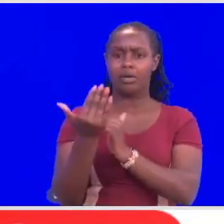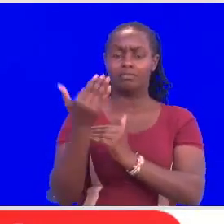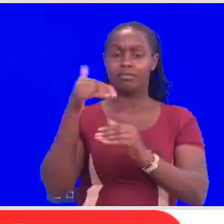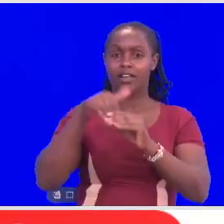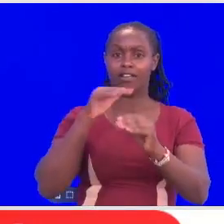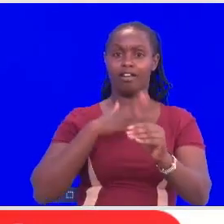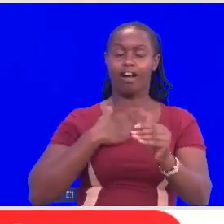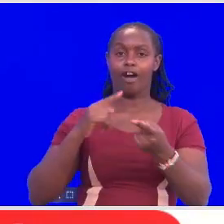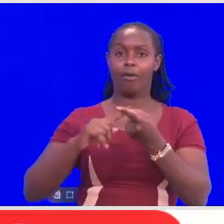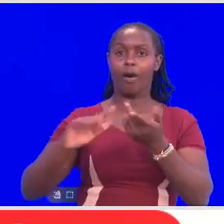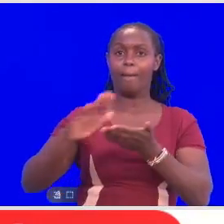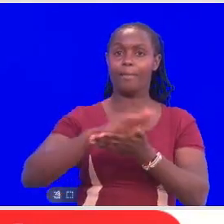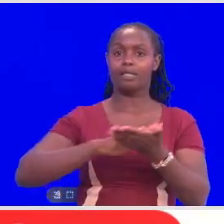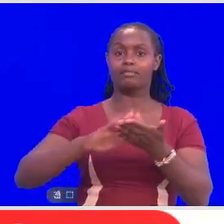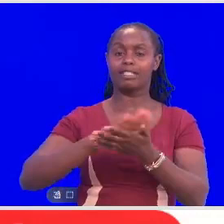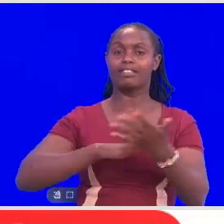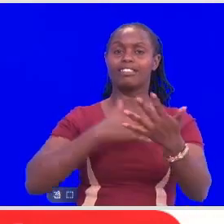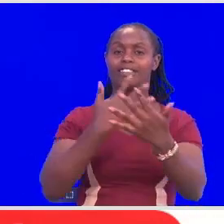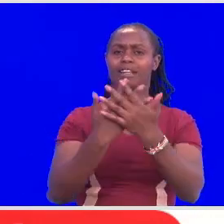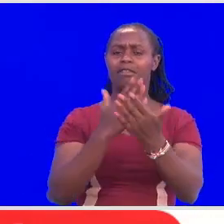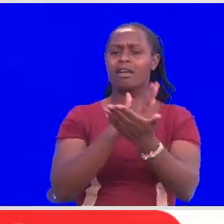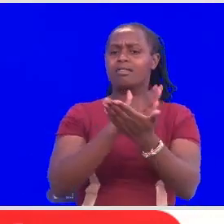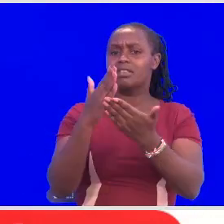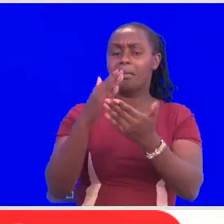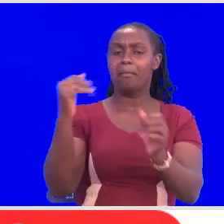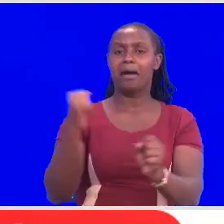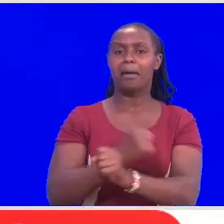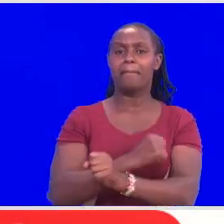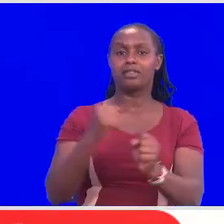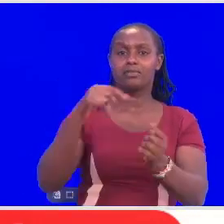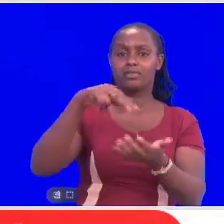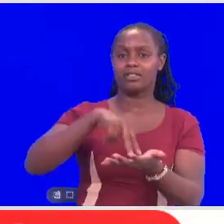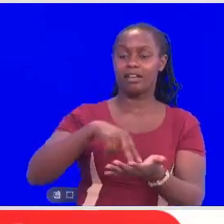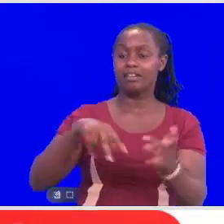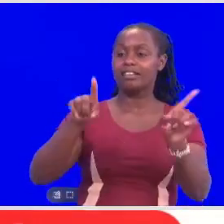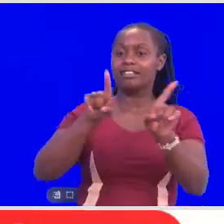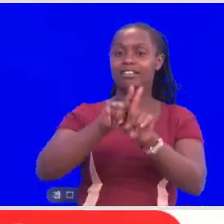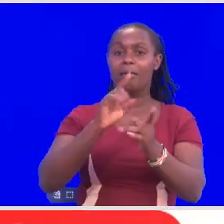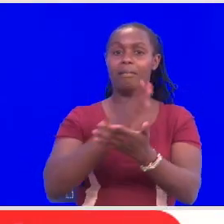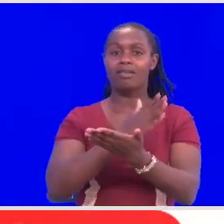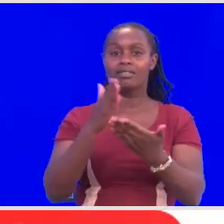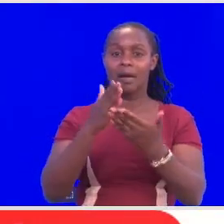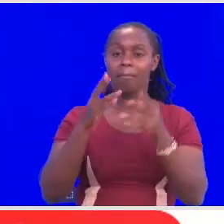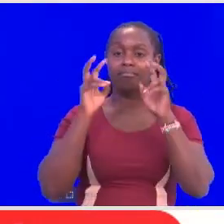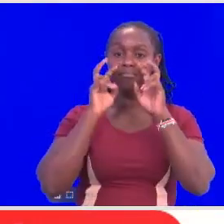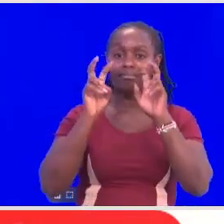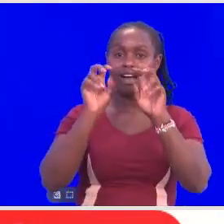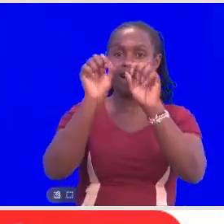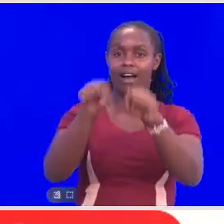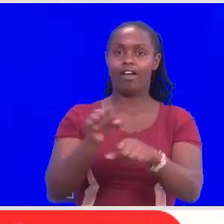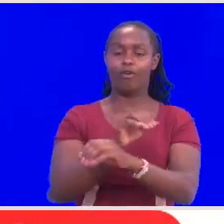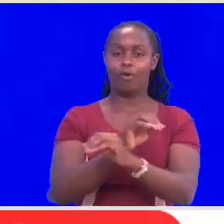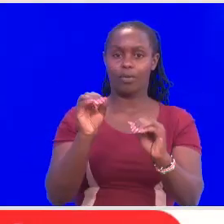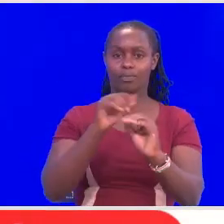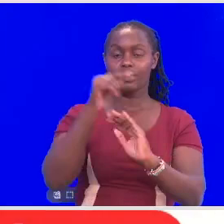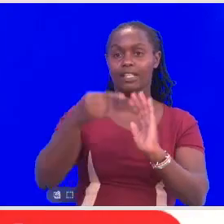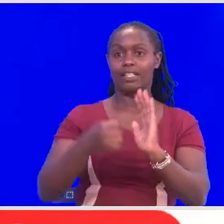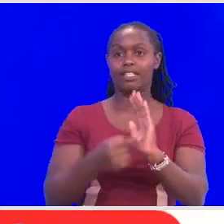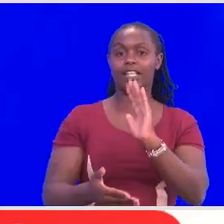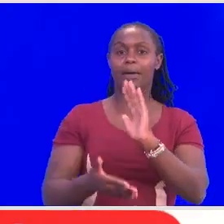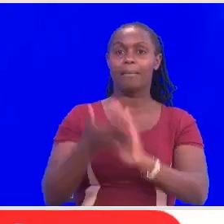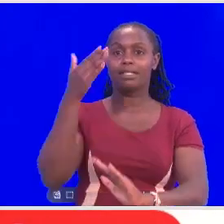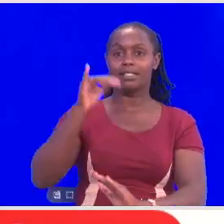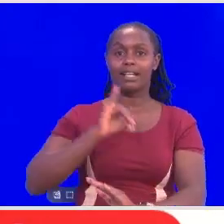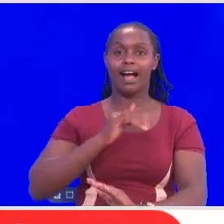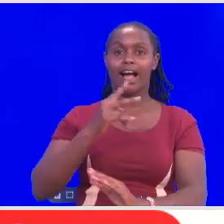cells. Some can barely stand or open their eyes. As a matter of urgency, I order that they